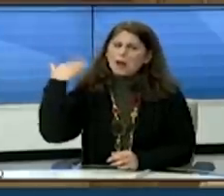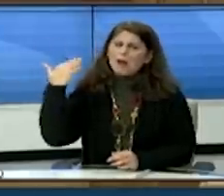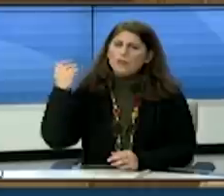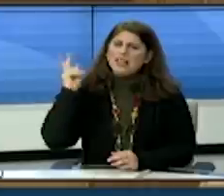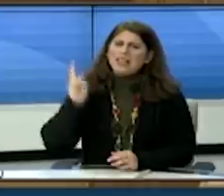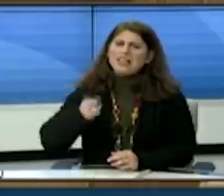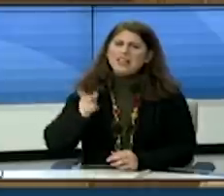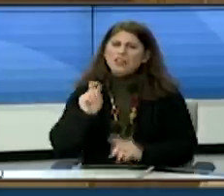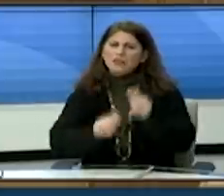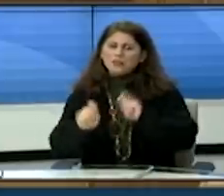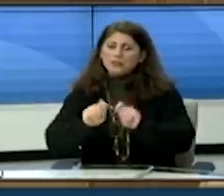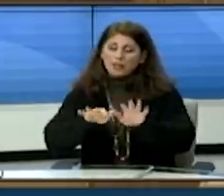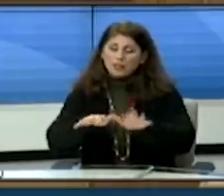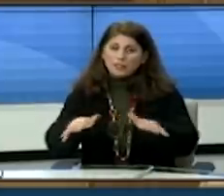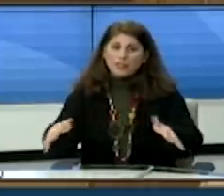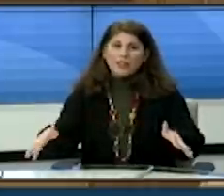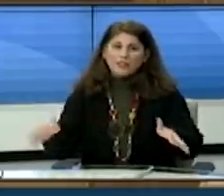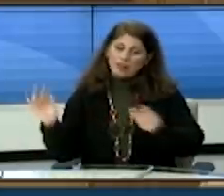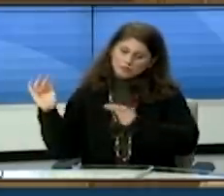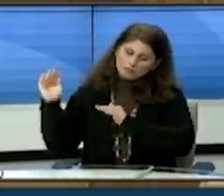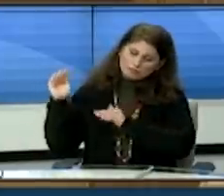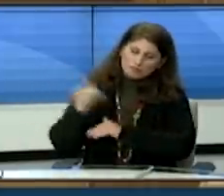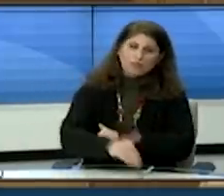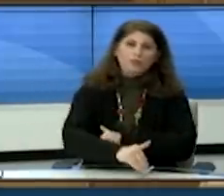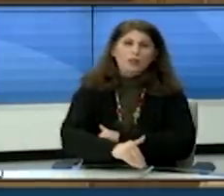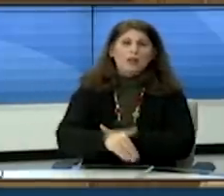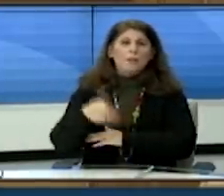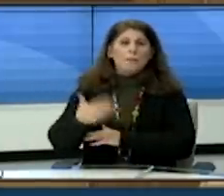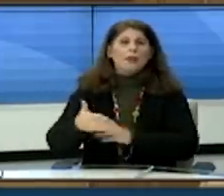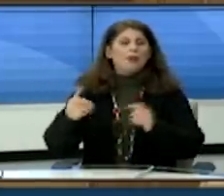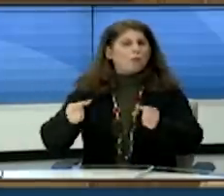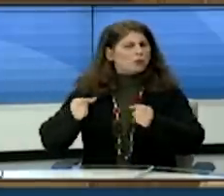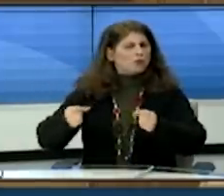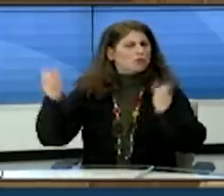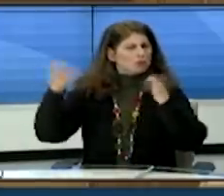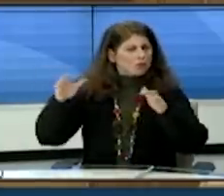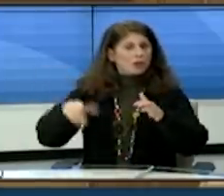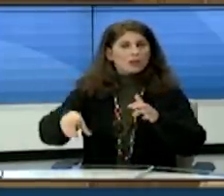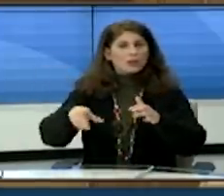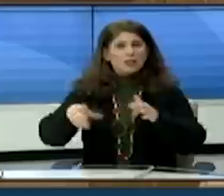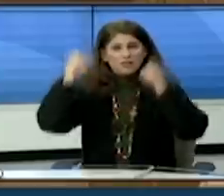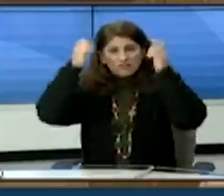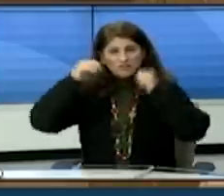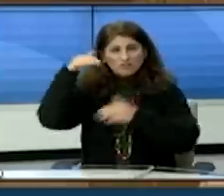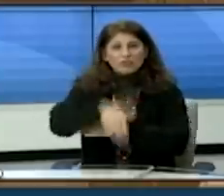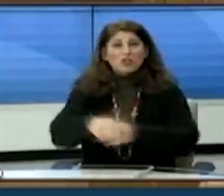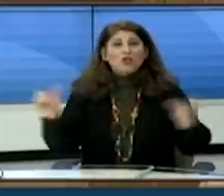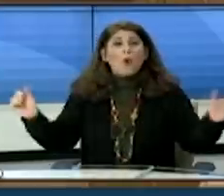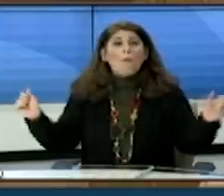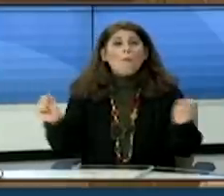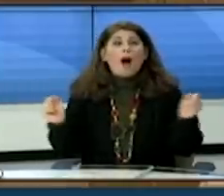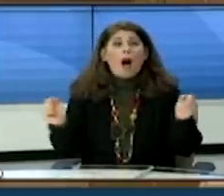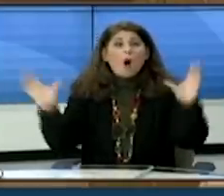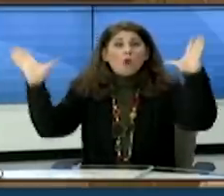τα κακοσυντηρημένα δίκτυα που καταραίουν μετά από φυσικά φαινόμενα, καταδικάζοντας την παγωνιά,